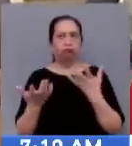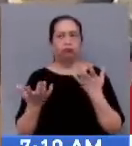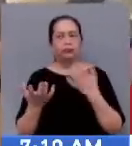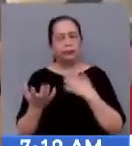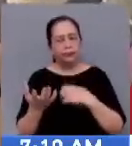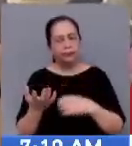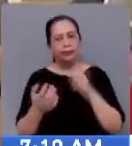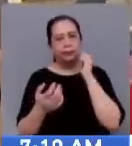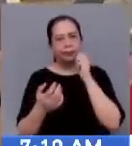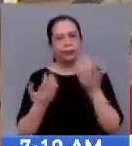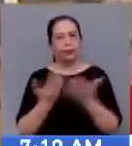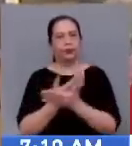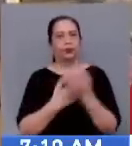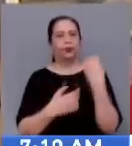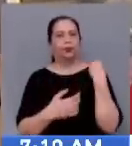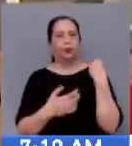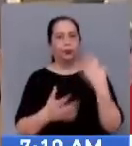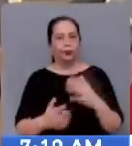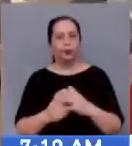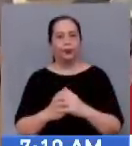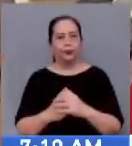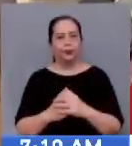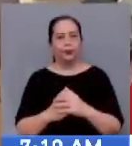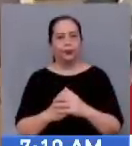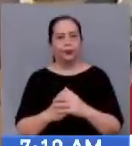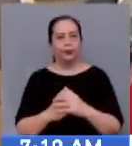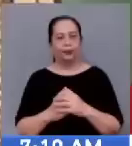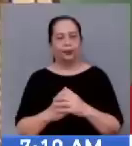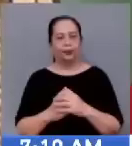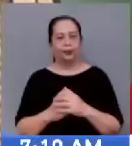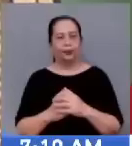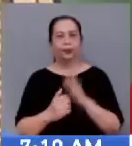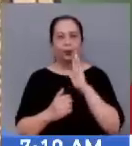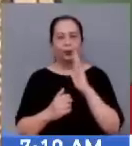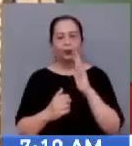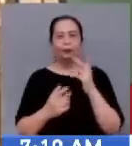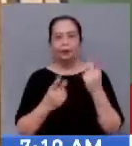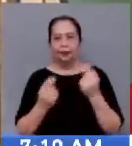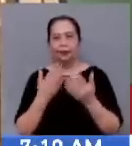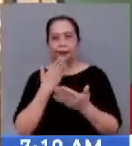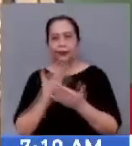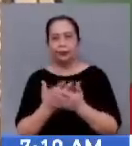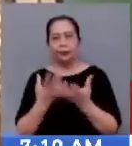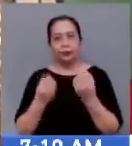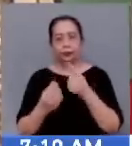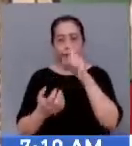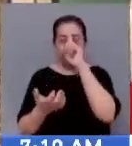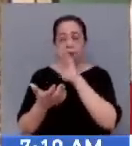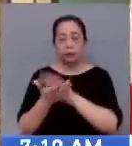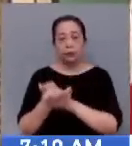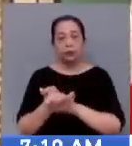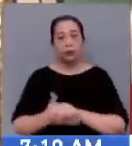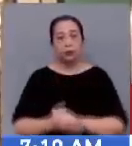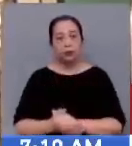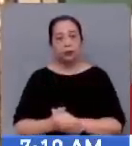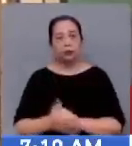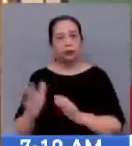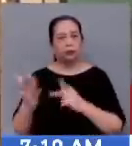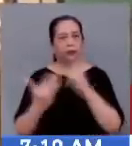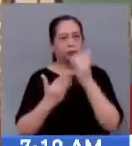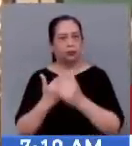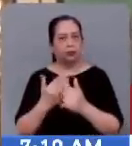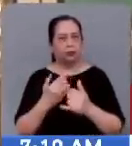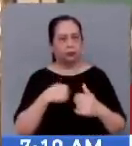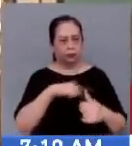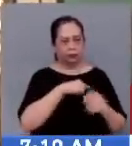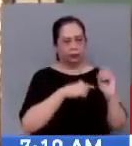bagong officials na will perform well. Ako, I would like to believe na yung mga projects naman namin para